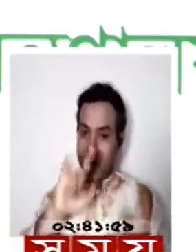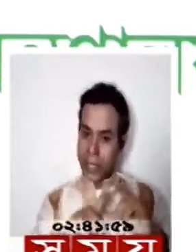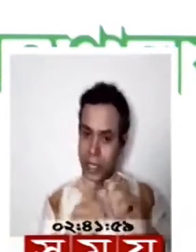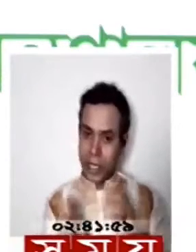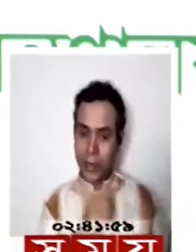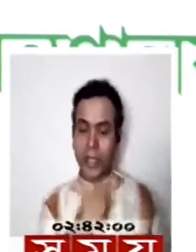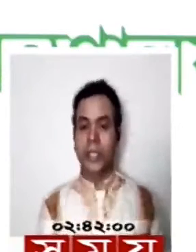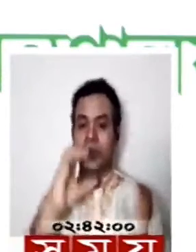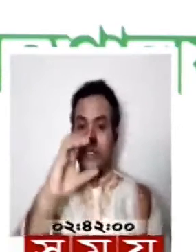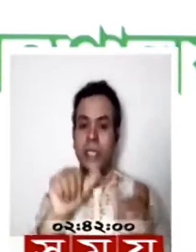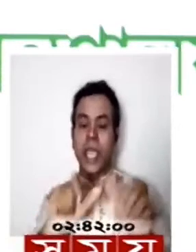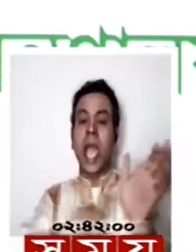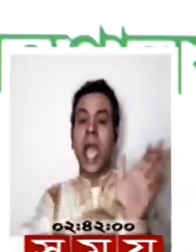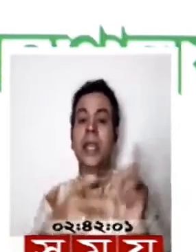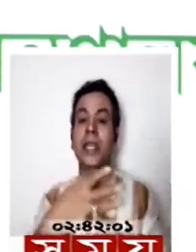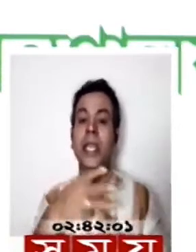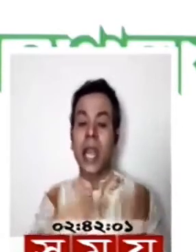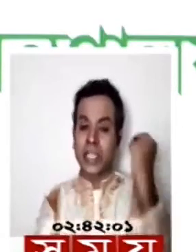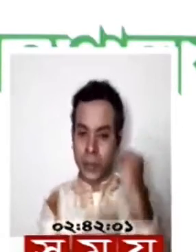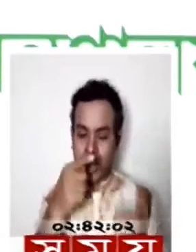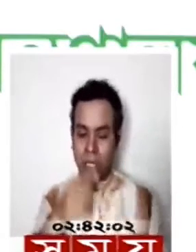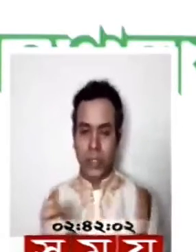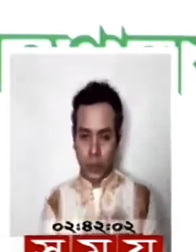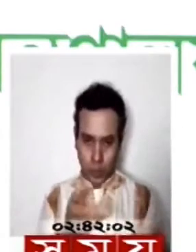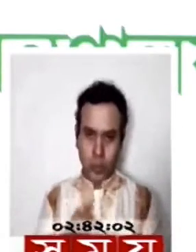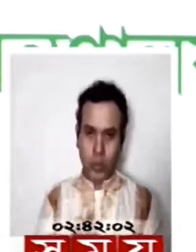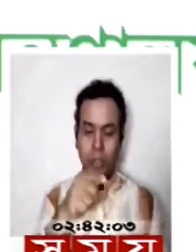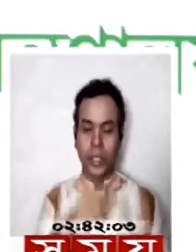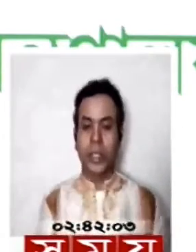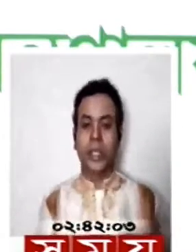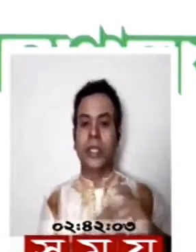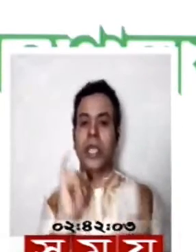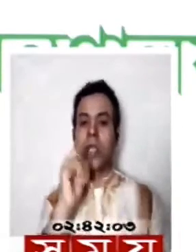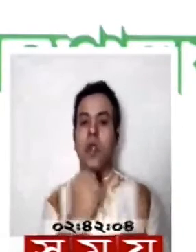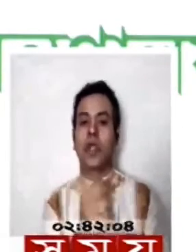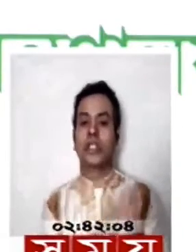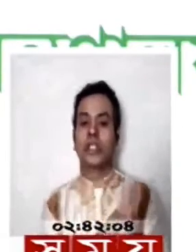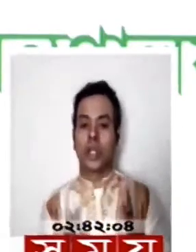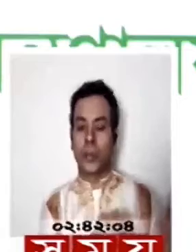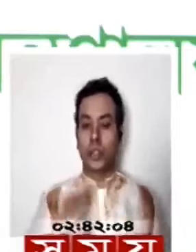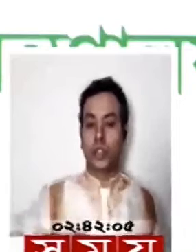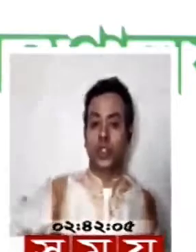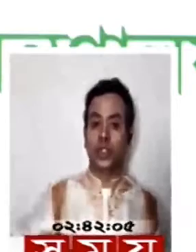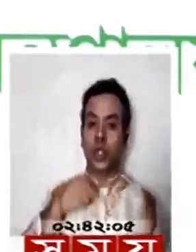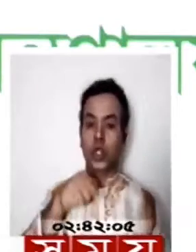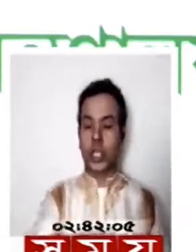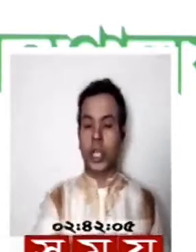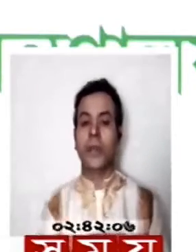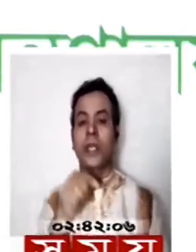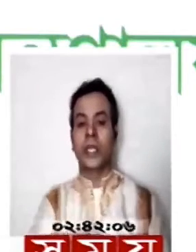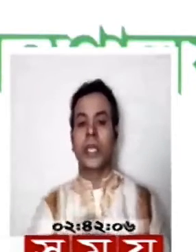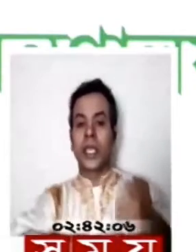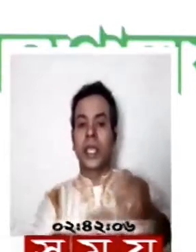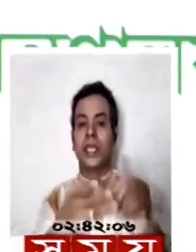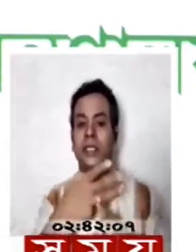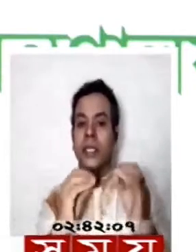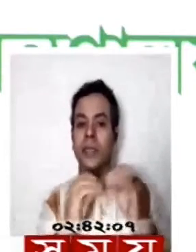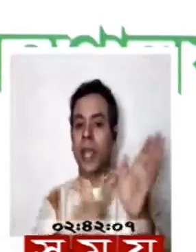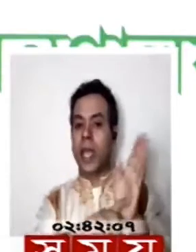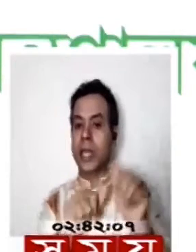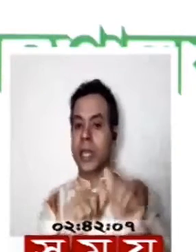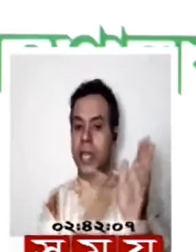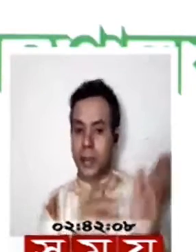দুঃখিত, আরো দুটি হাসপাতাল ঢাকায় আছে, ল্যাবএইড হসপিটাল ঢাকা এবং কেয়ার মেডিকেল কলেজ হসপিটাল ঢাকা, তারা এখনো কার্যক্রম শুরু করে নাই। ডায়াগনস্টিক সেন্টার